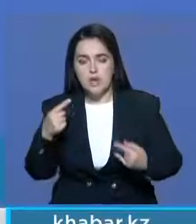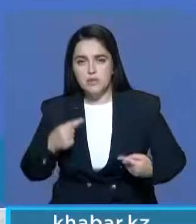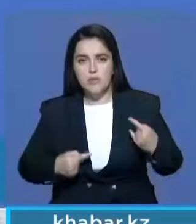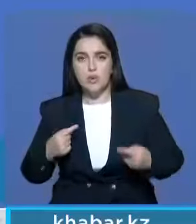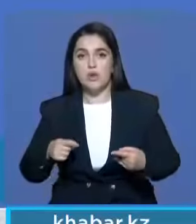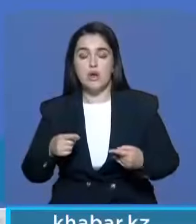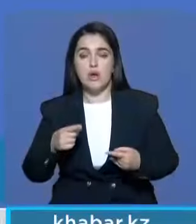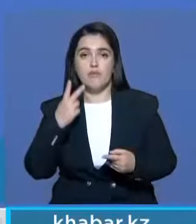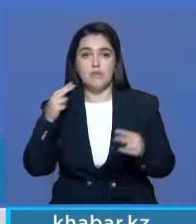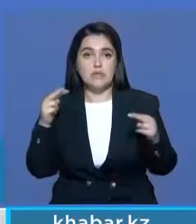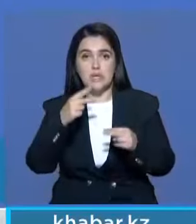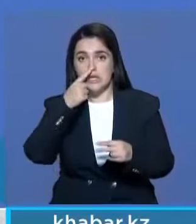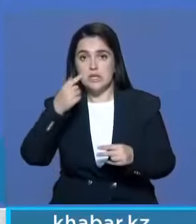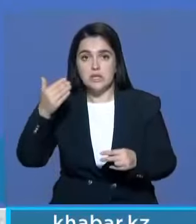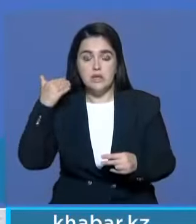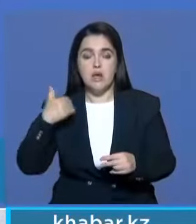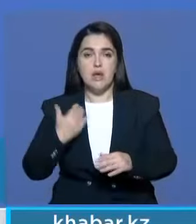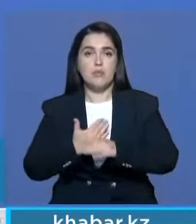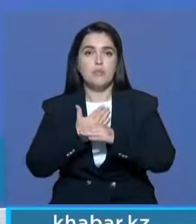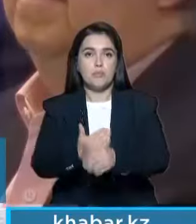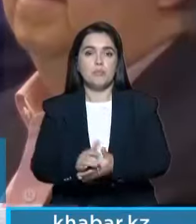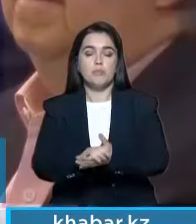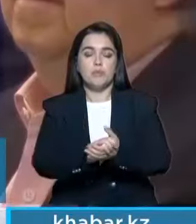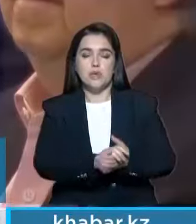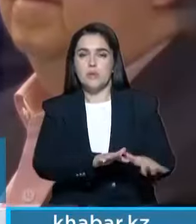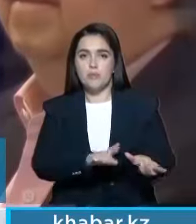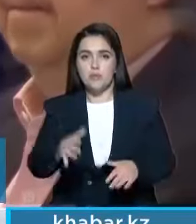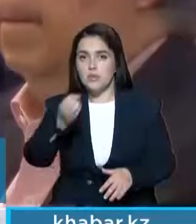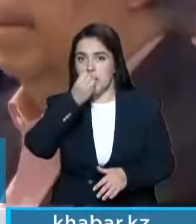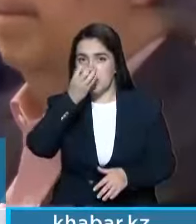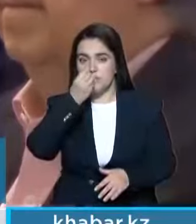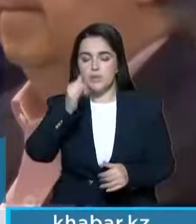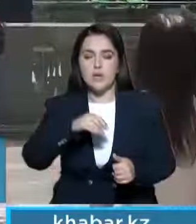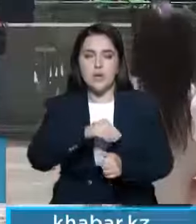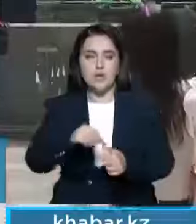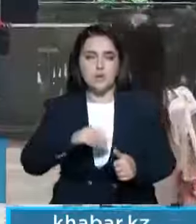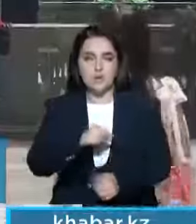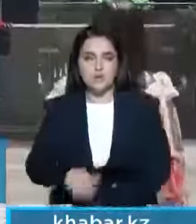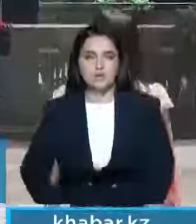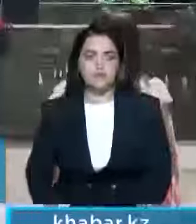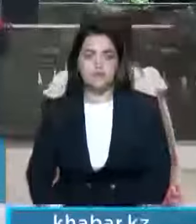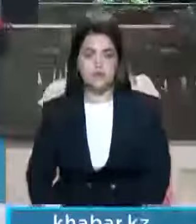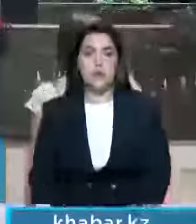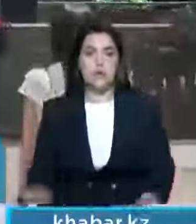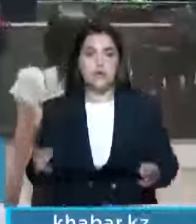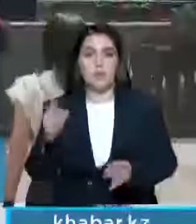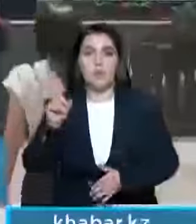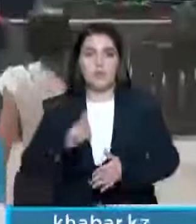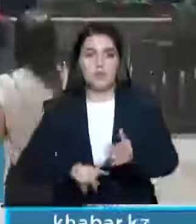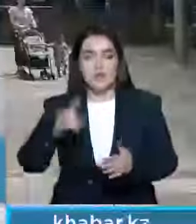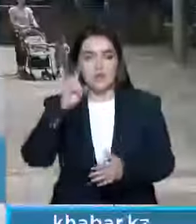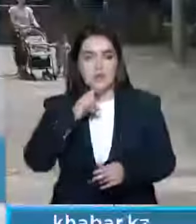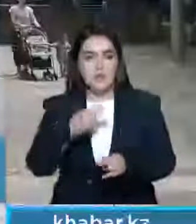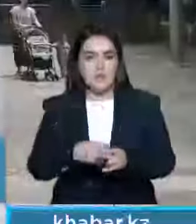чем свидетельствует наше недавнее содействие мирному процессу между Азербайджаном и Арменией. И надо признать, у Казахстана это